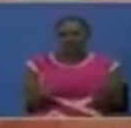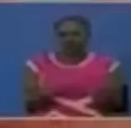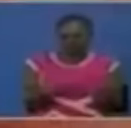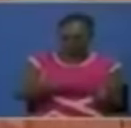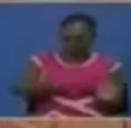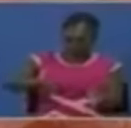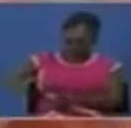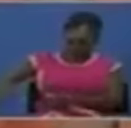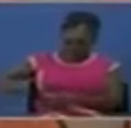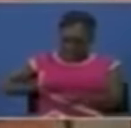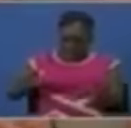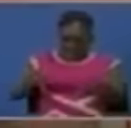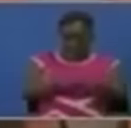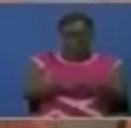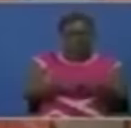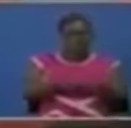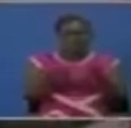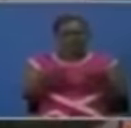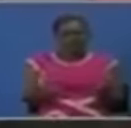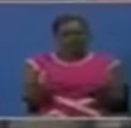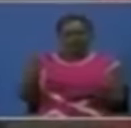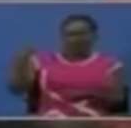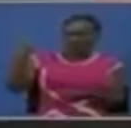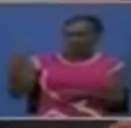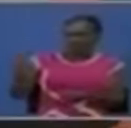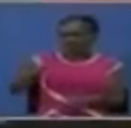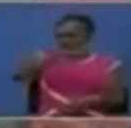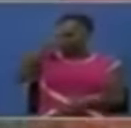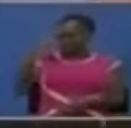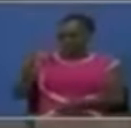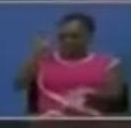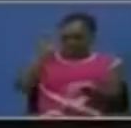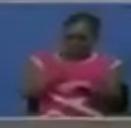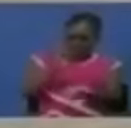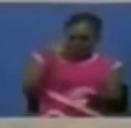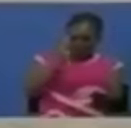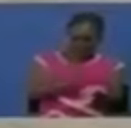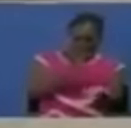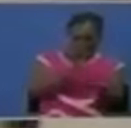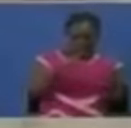Tukiachana na madada watafuta hela, waipa na ODM iliamua kuwatimua waasi.